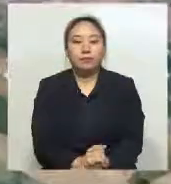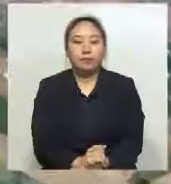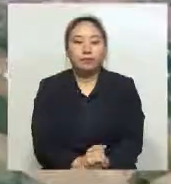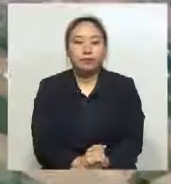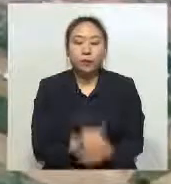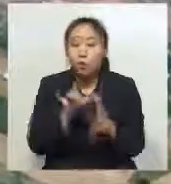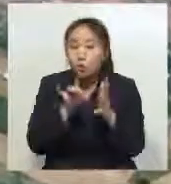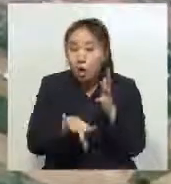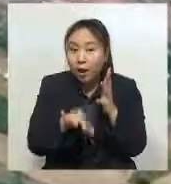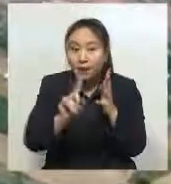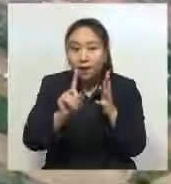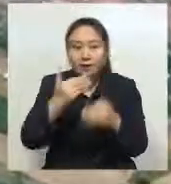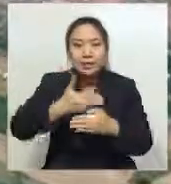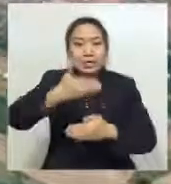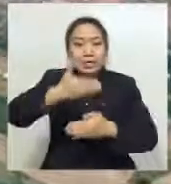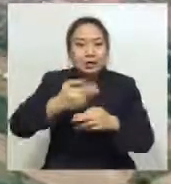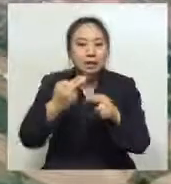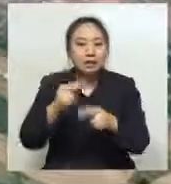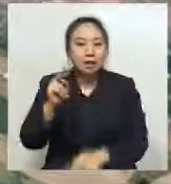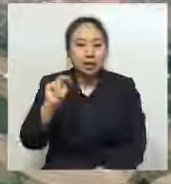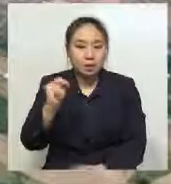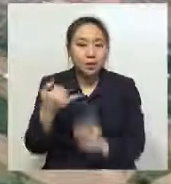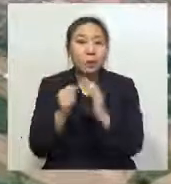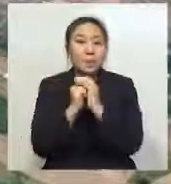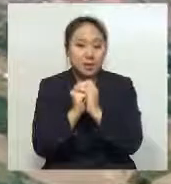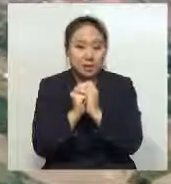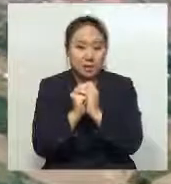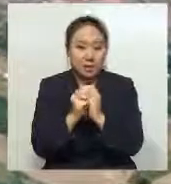ดท้ายนะคะที่เขื่อนนฤบดินทรจินดาปริม